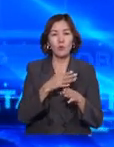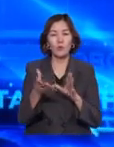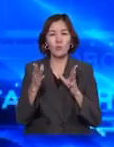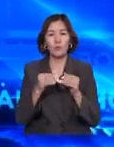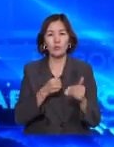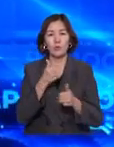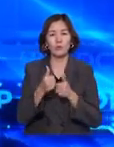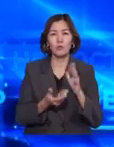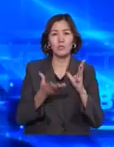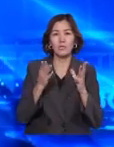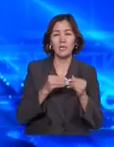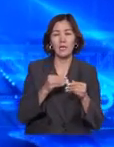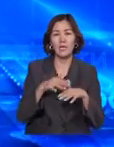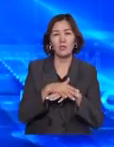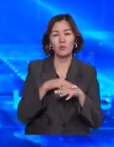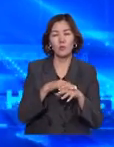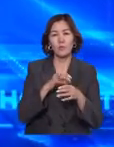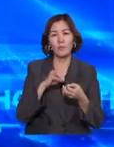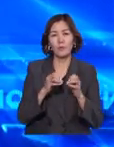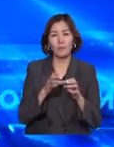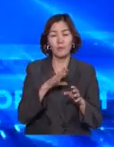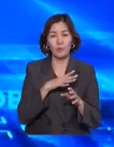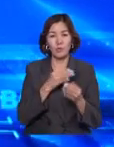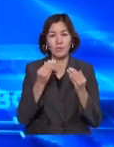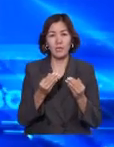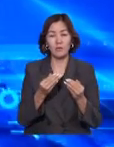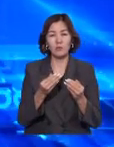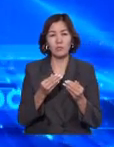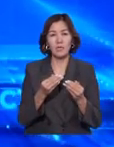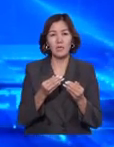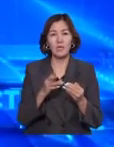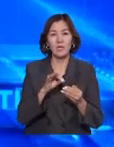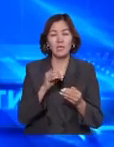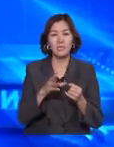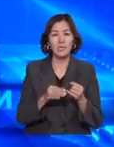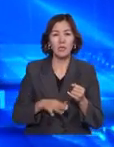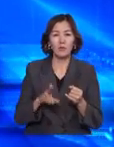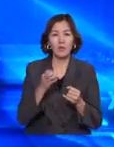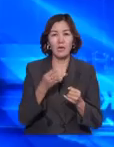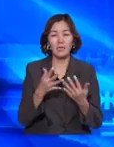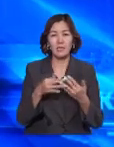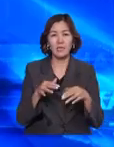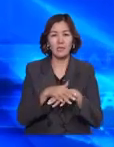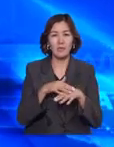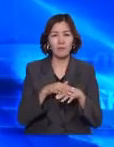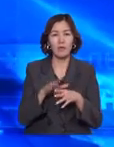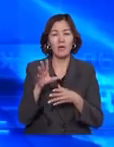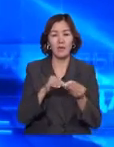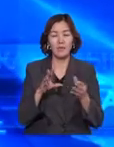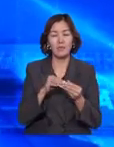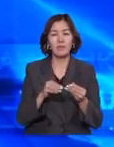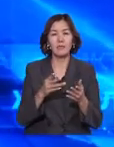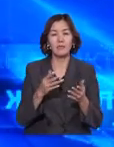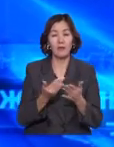бойынша өткен конкурс қорытындысына наразылық туындаған еді. Дәл осындай келеңсіздік Ескелді ауданындағы Қайнарлы елді мекен тұрғындары арасында да орын